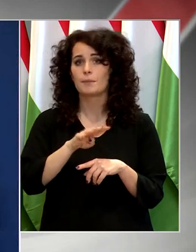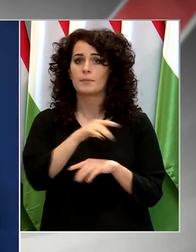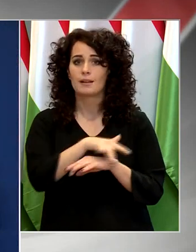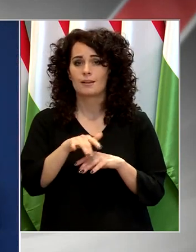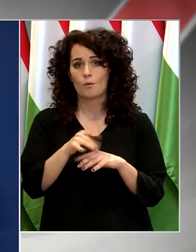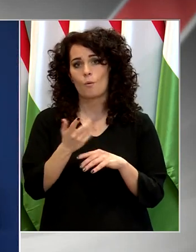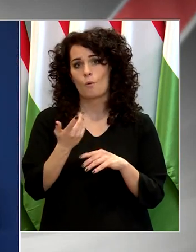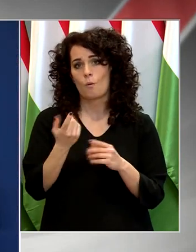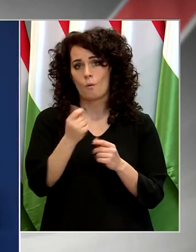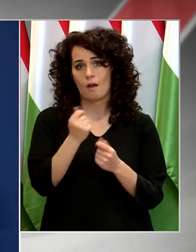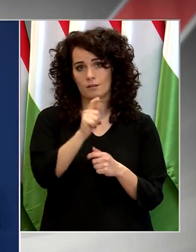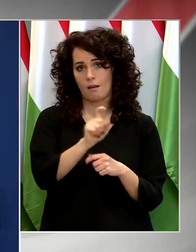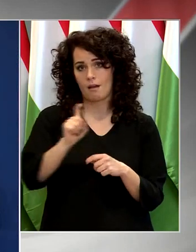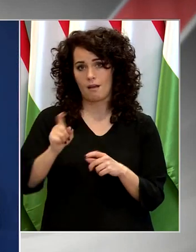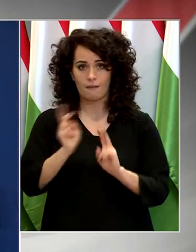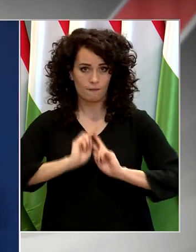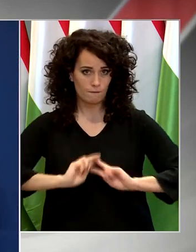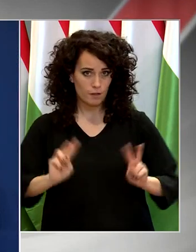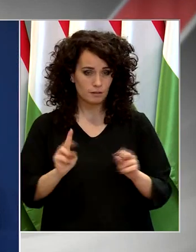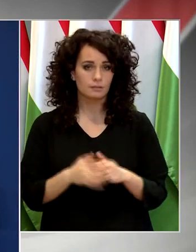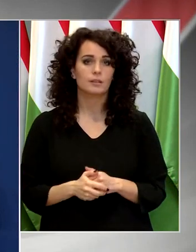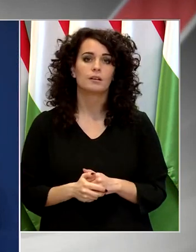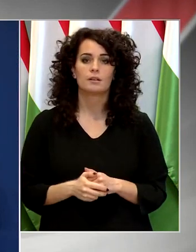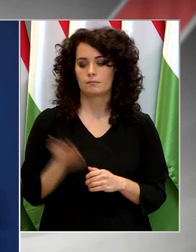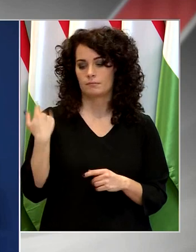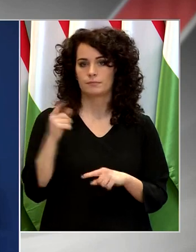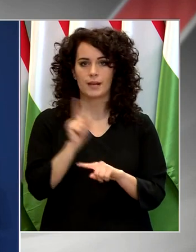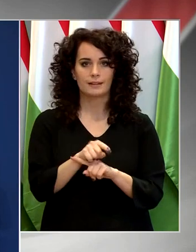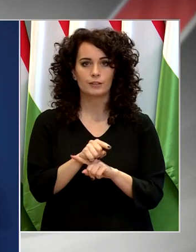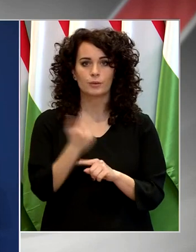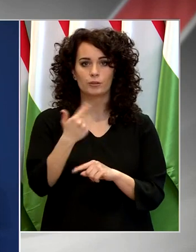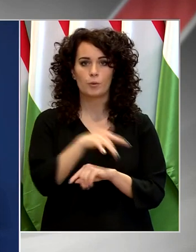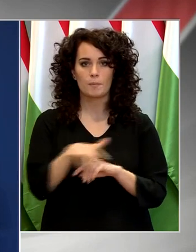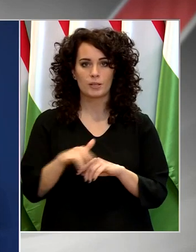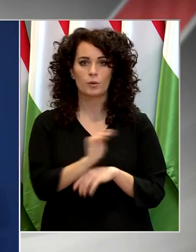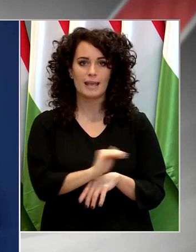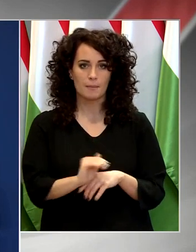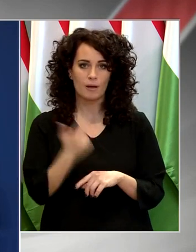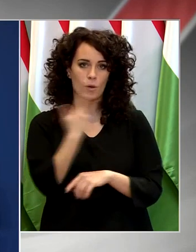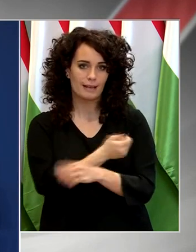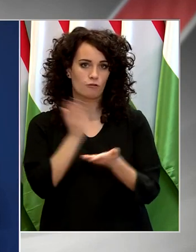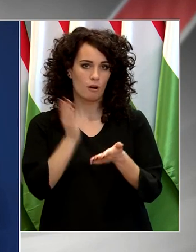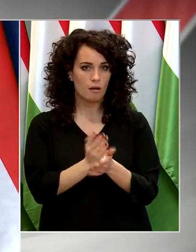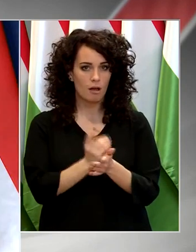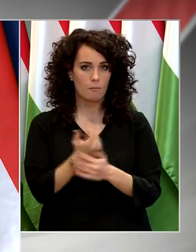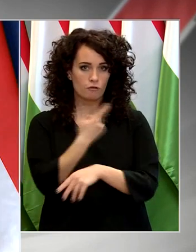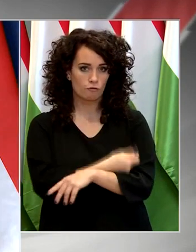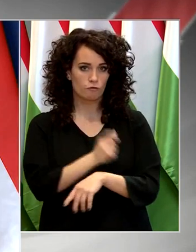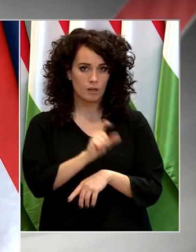áll rendelkezésre. Rendeltünk a közelmúltban 2 millió gyermekek oltására alkalmas